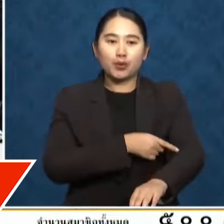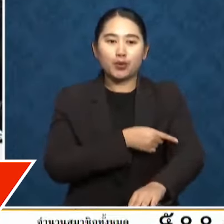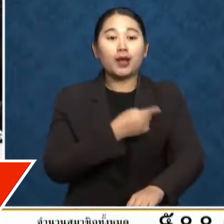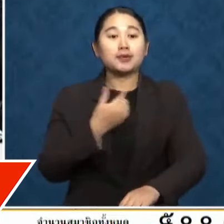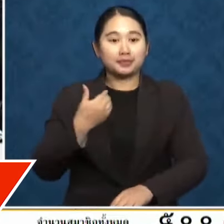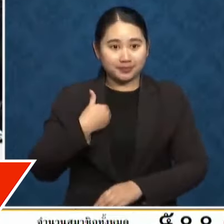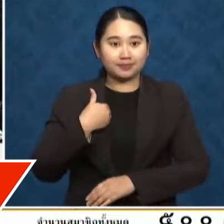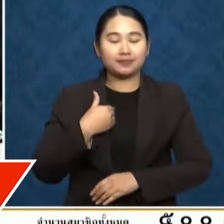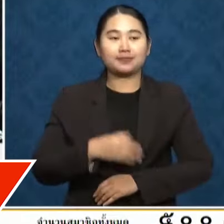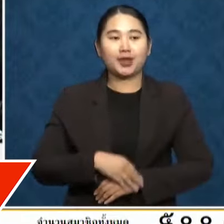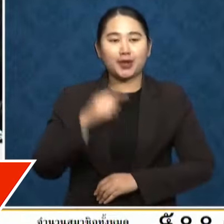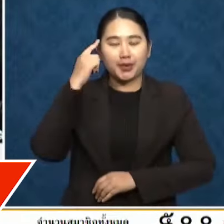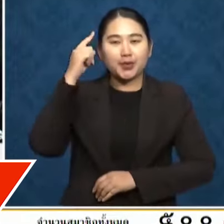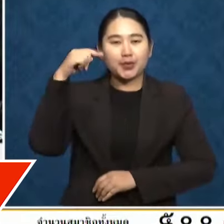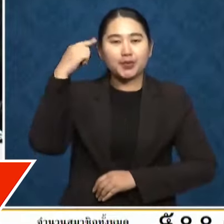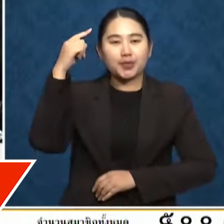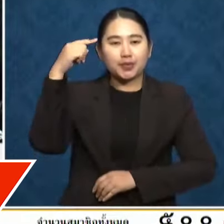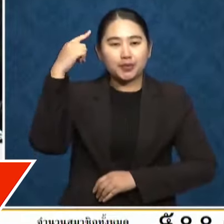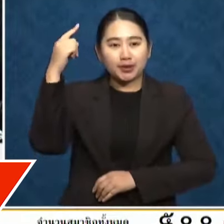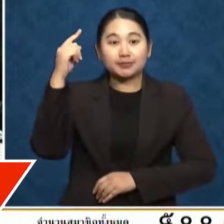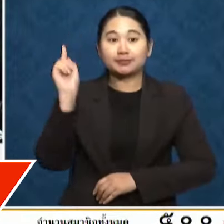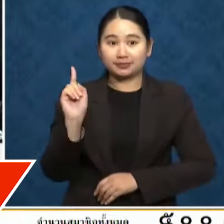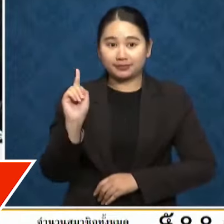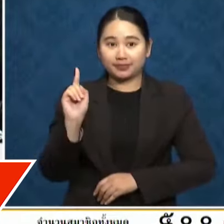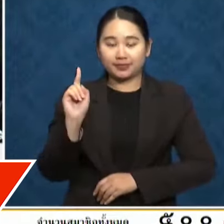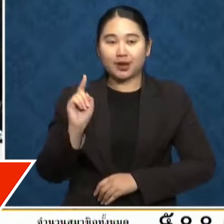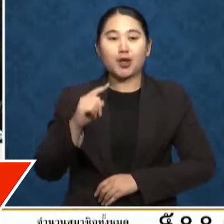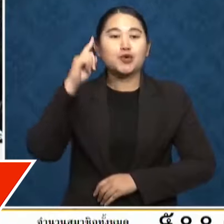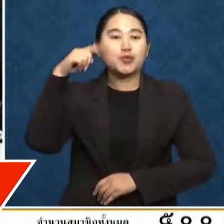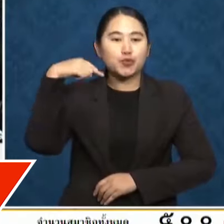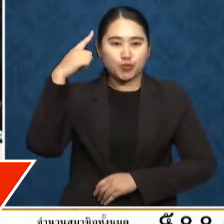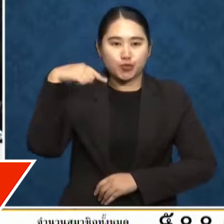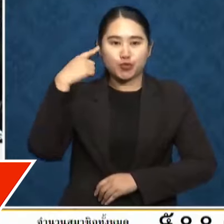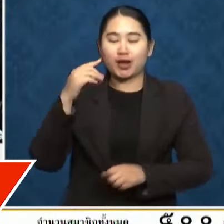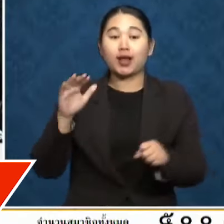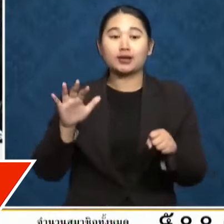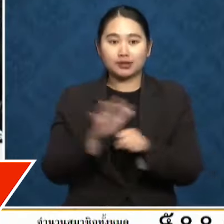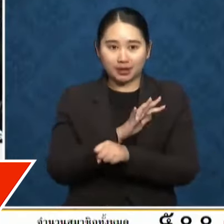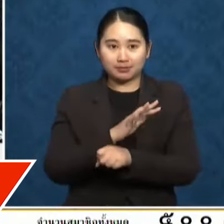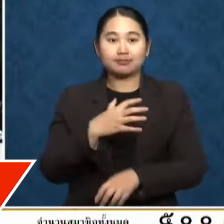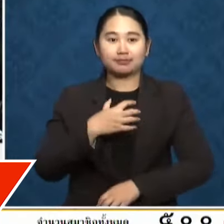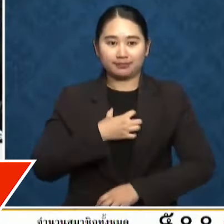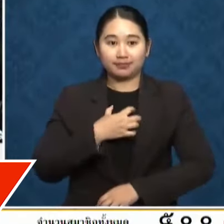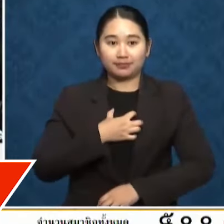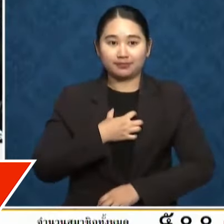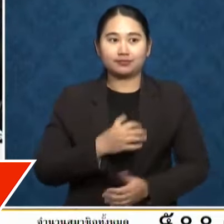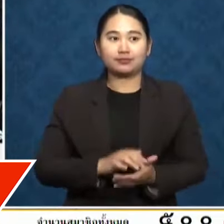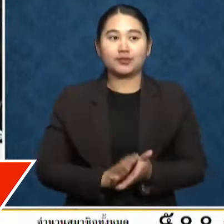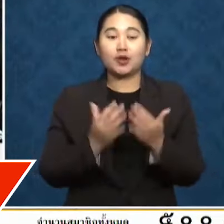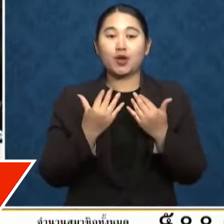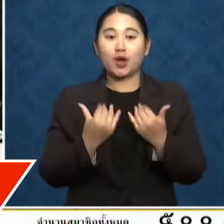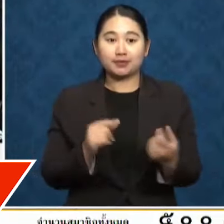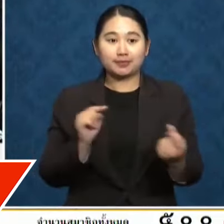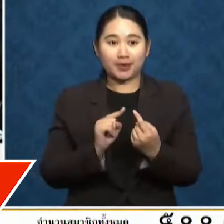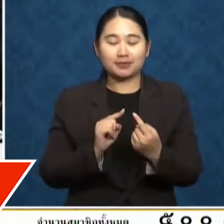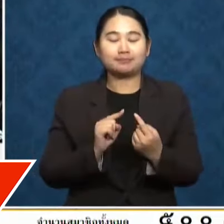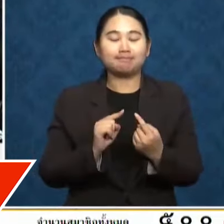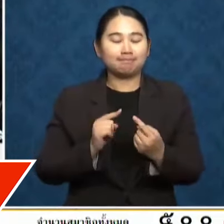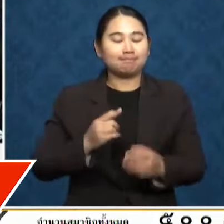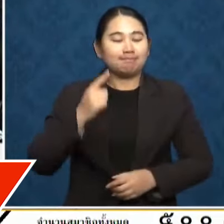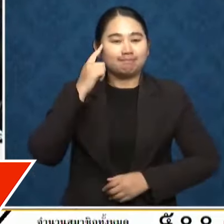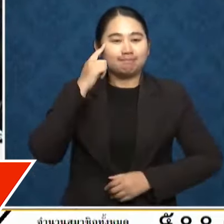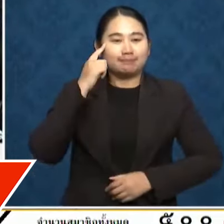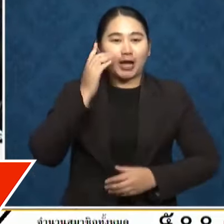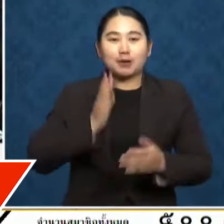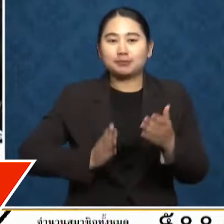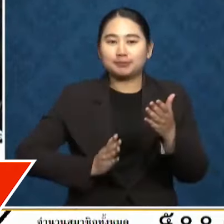ความฝันส่นของดิฉันคือการได้เป็นผู้หญิงอย่างสมบูณ์ซึ่ดิฉันได้บรรุคความฝันเป็ผู้หญิ